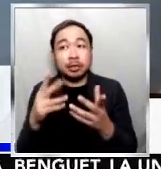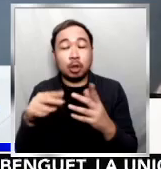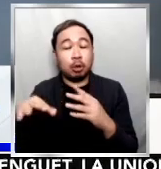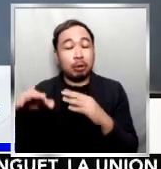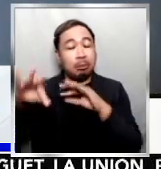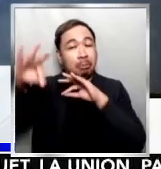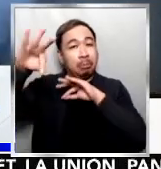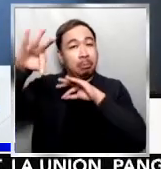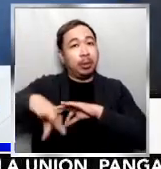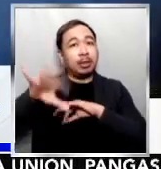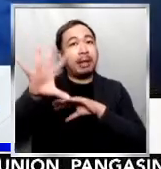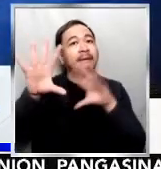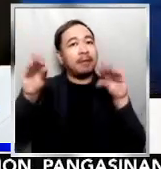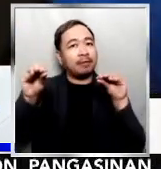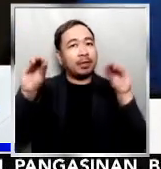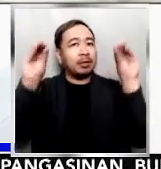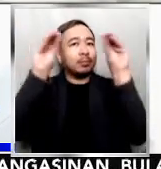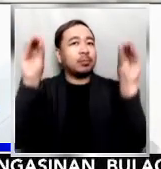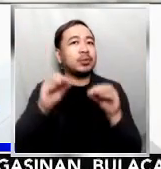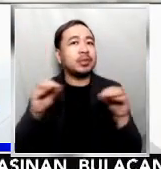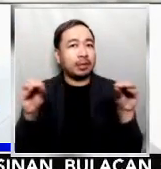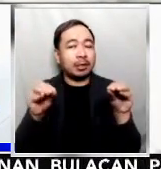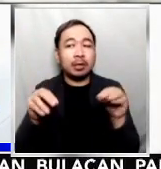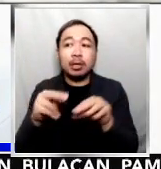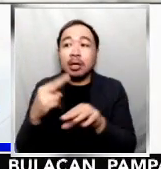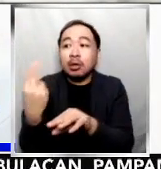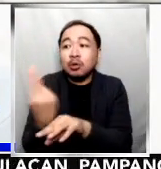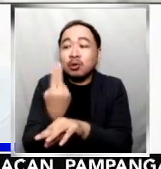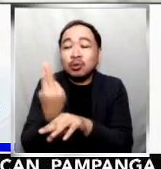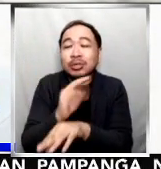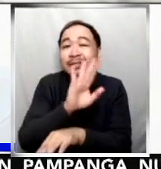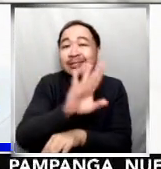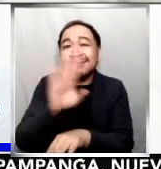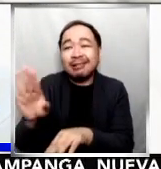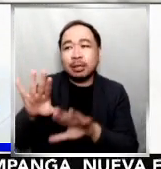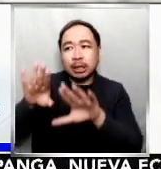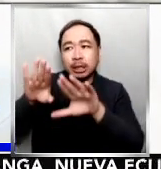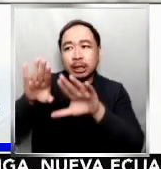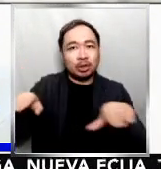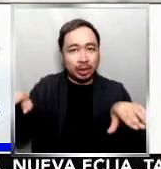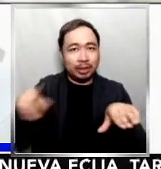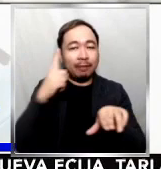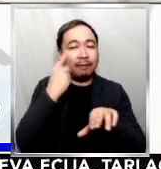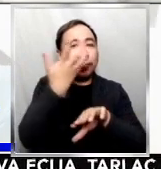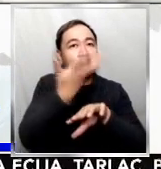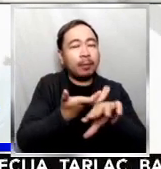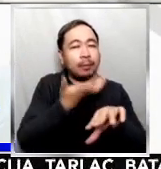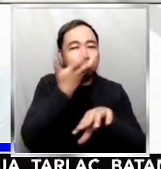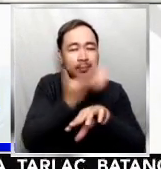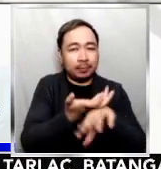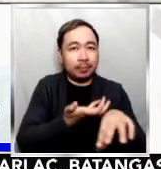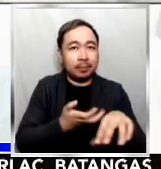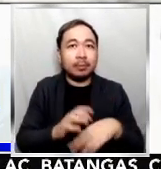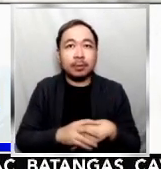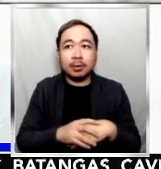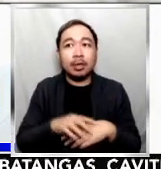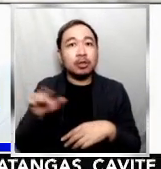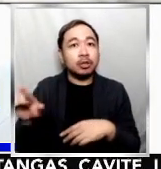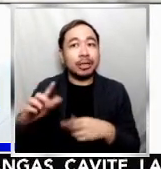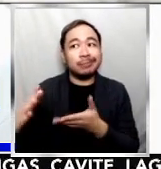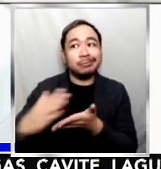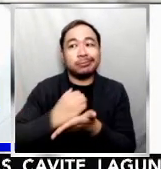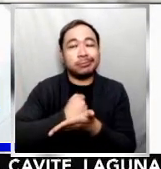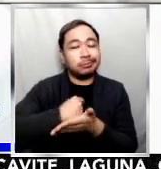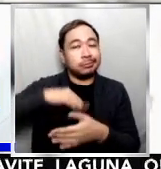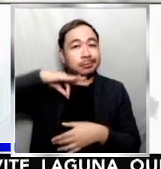sa panilimos. Nung naaresto namin, kinukuha niya automatic yung 50% ng income nila for that day. And then,